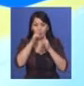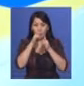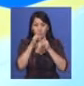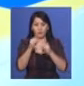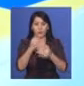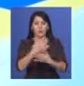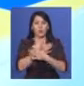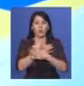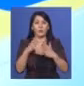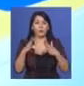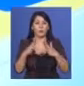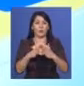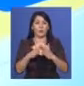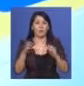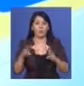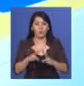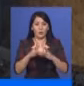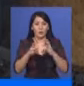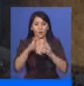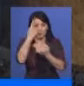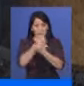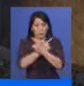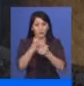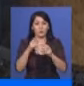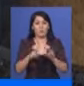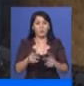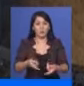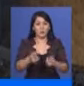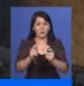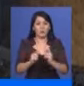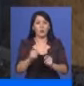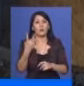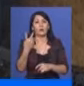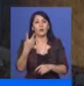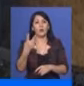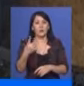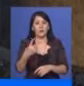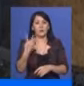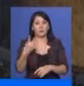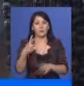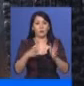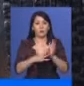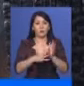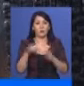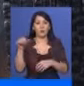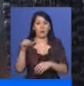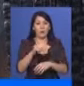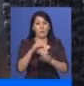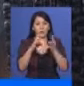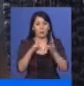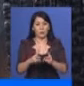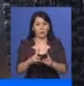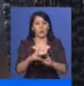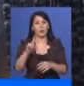тұншығып қаза болған. Жер үйдің күйіп жатқаны туралы ақпарат төтенше жағдайлар департаментінің түнгі 2:29-да түседі.